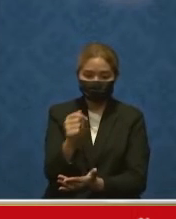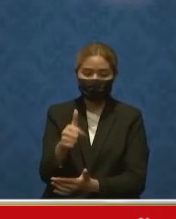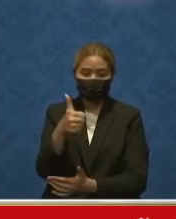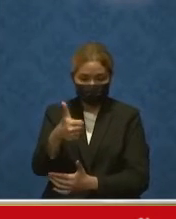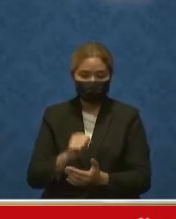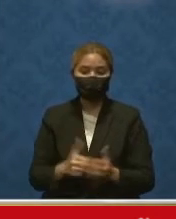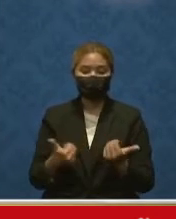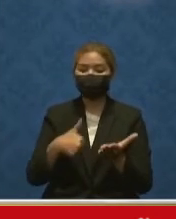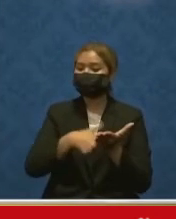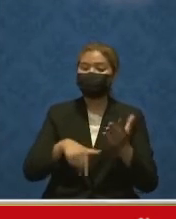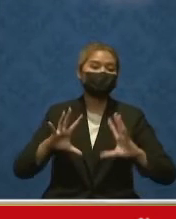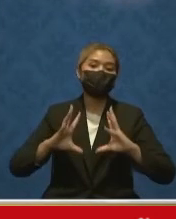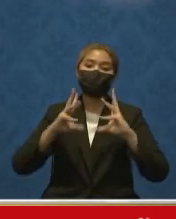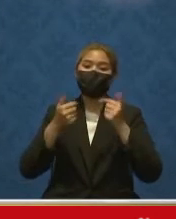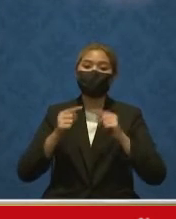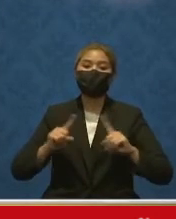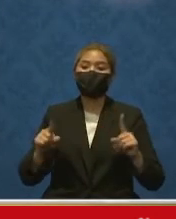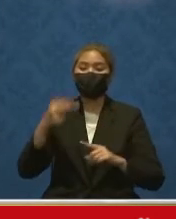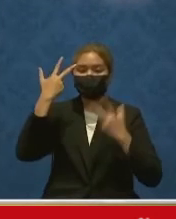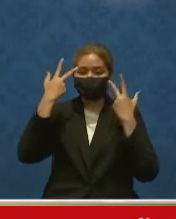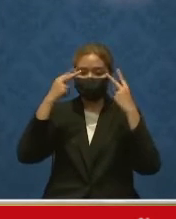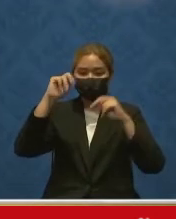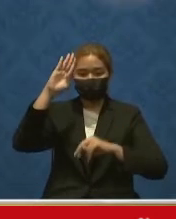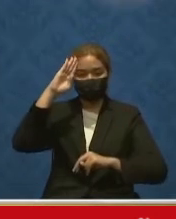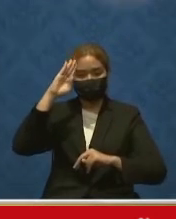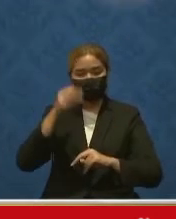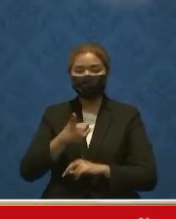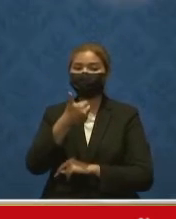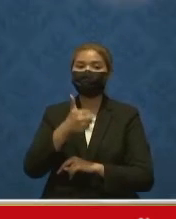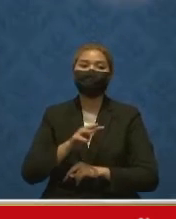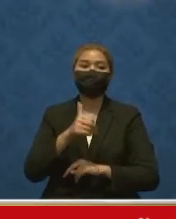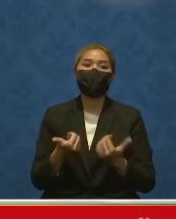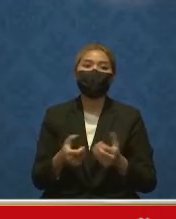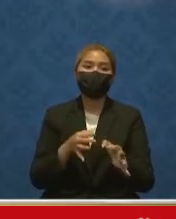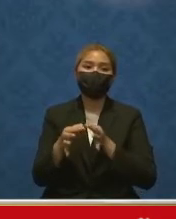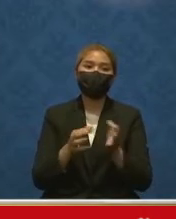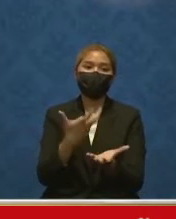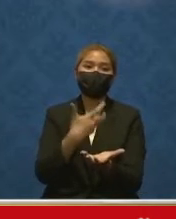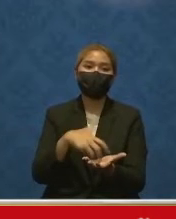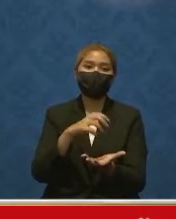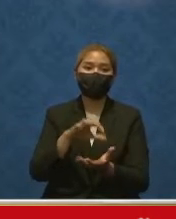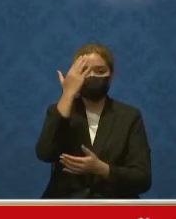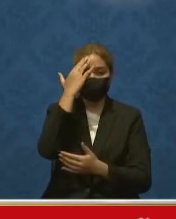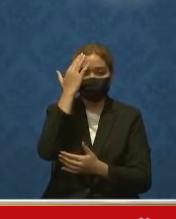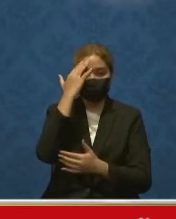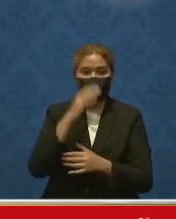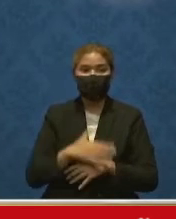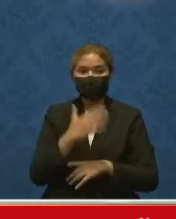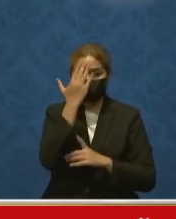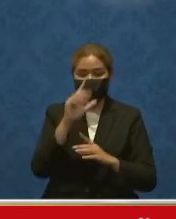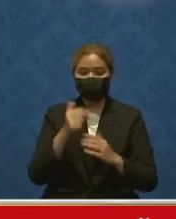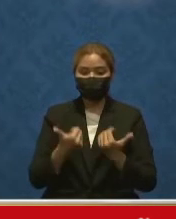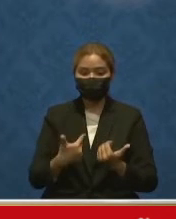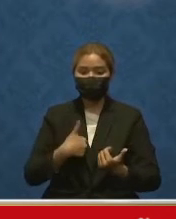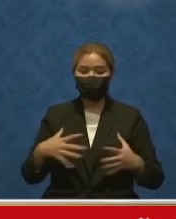หนี้ด้วยเมื่อฉันไปทำงานก่อนไงวันนี้ผมต้องอธิบายแทนเพราะว่าเราอยู่ในพรรคเพื่อไทยว่าเราทำเรื่อง